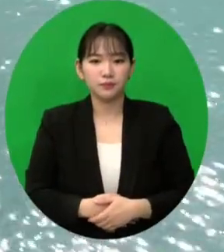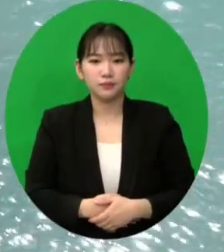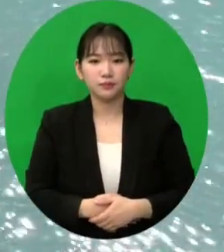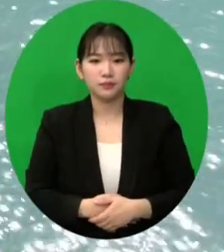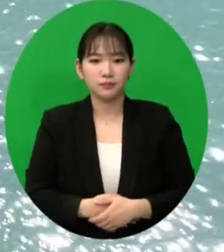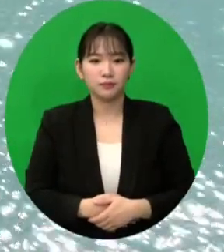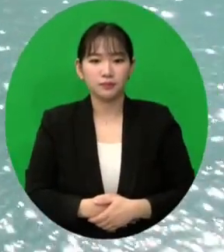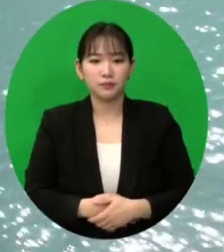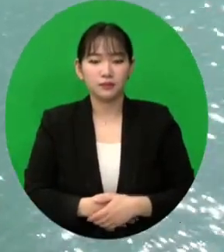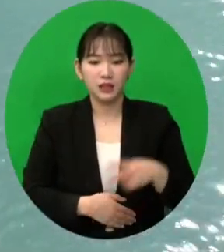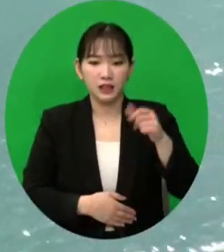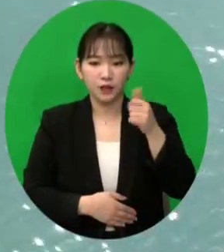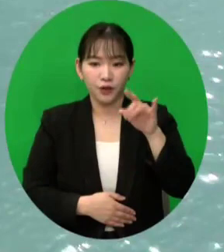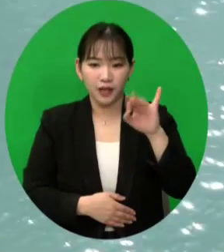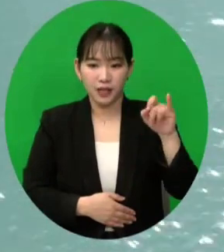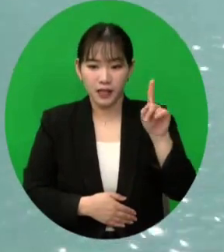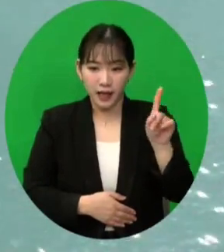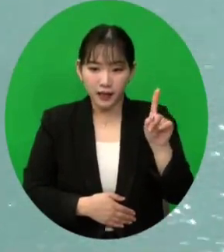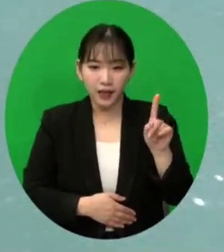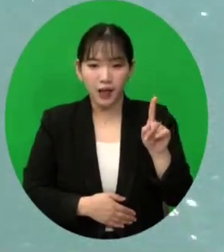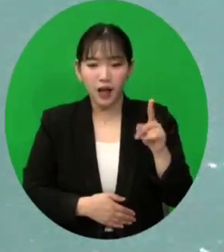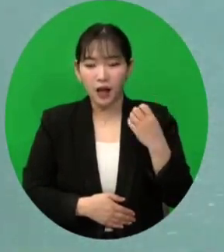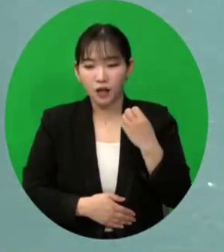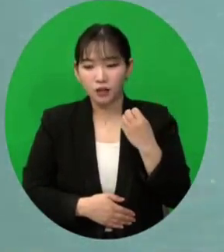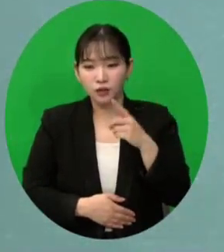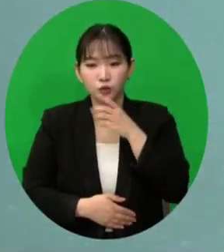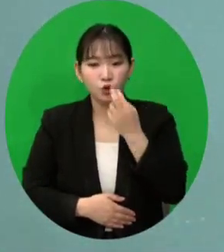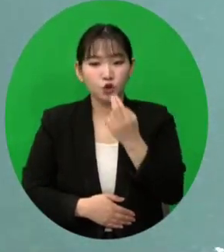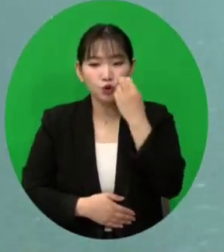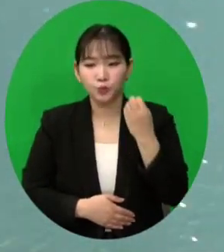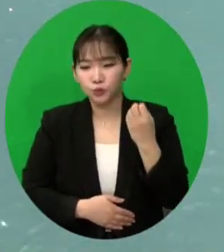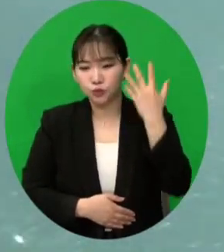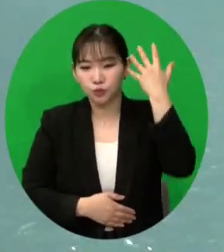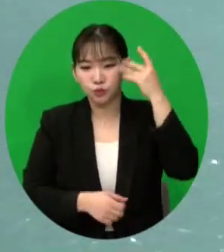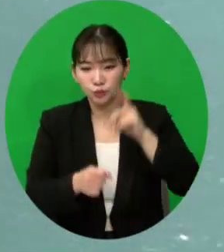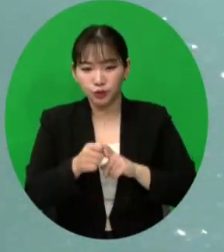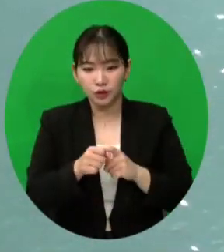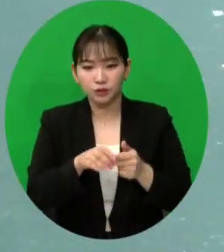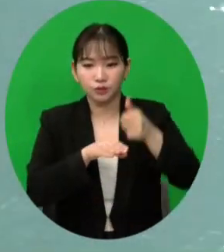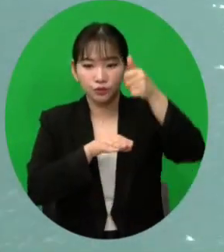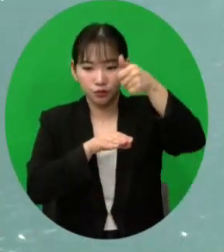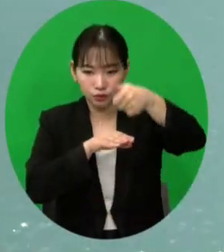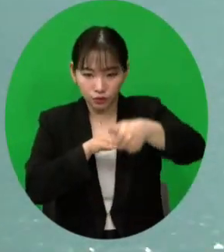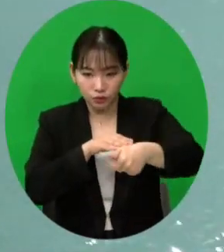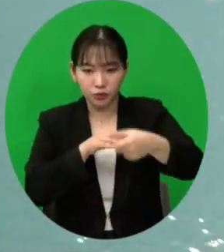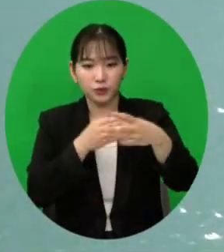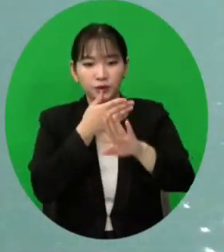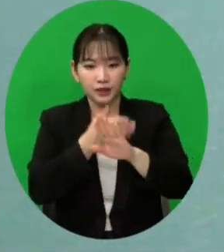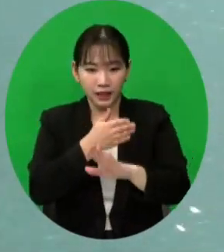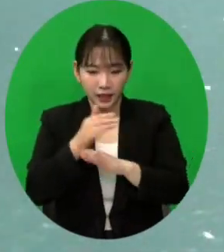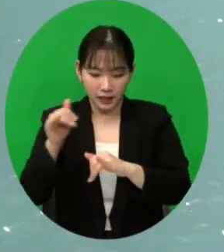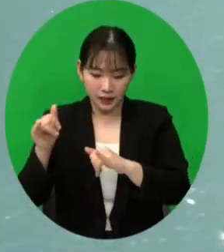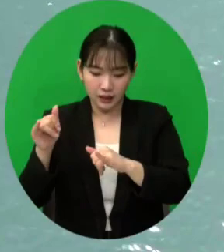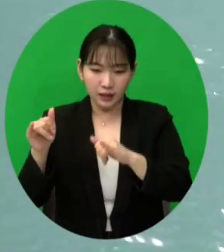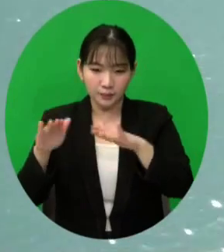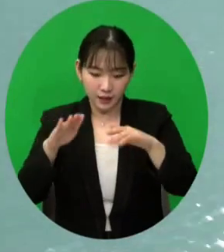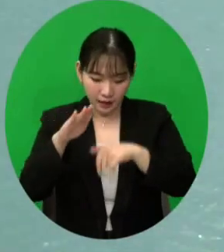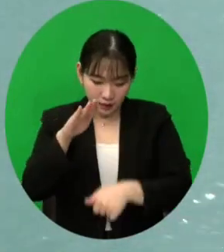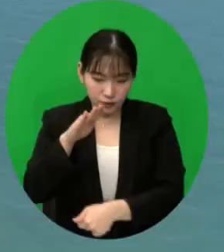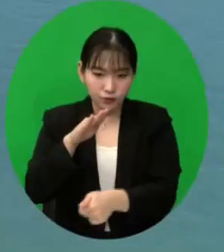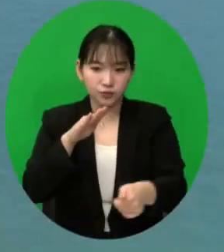기자입니다 상이 한 마리가 호흡을 위해 수위로 올라오고 또 는 바을 요요히